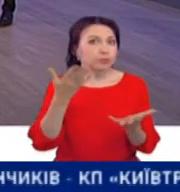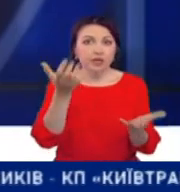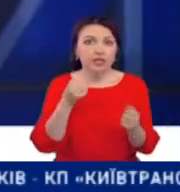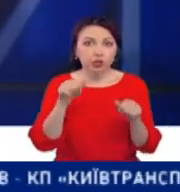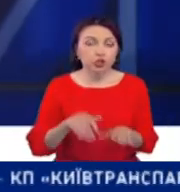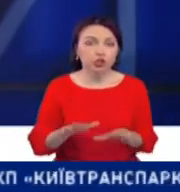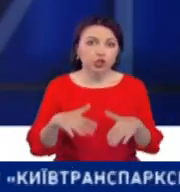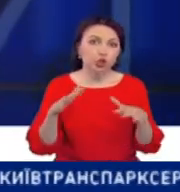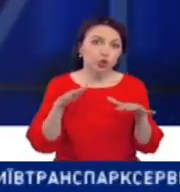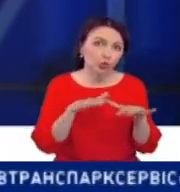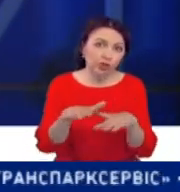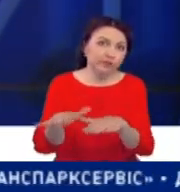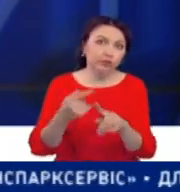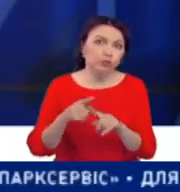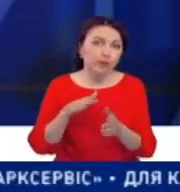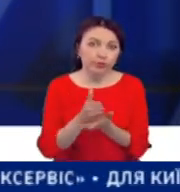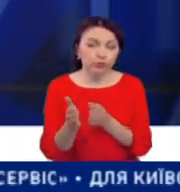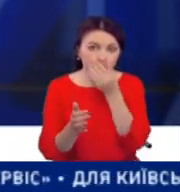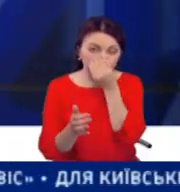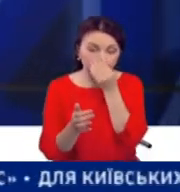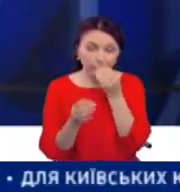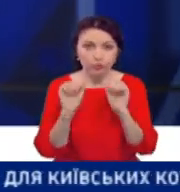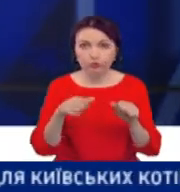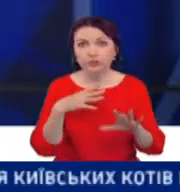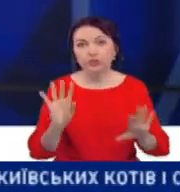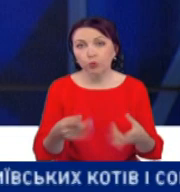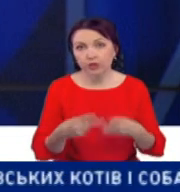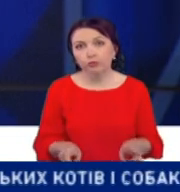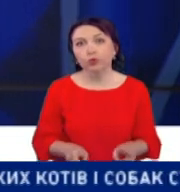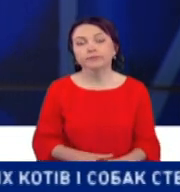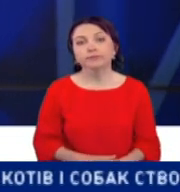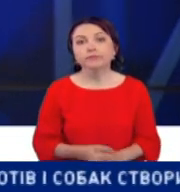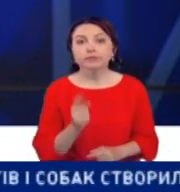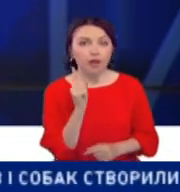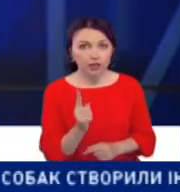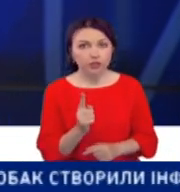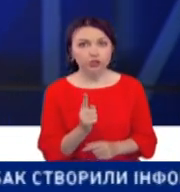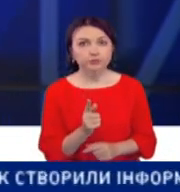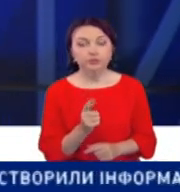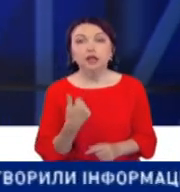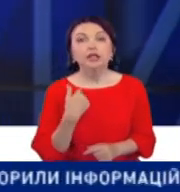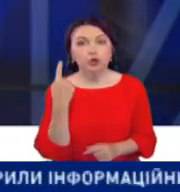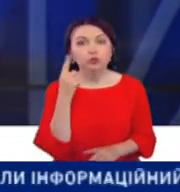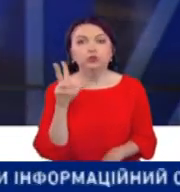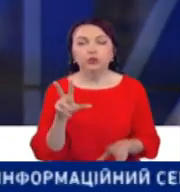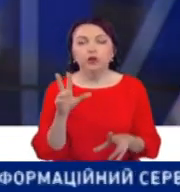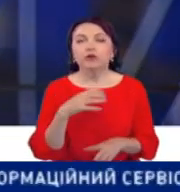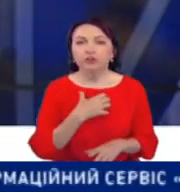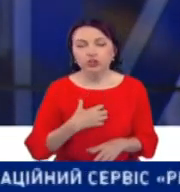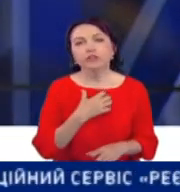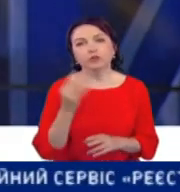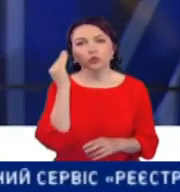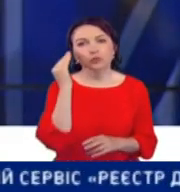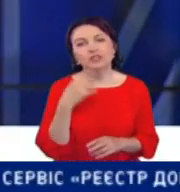і рухатися в цьому напрямку, то дійсно, можливо, і не потрібно. Але ж, я думаю, що важлива думка. Ну, це